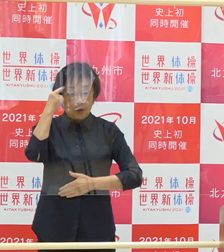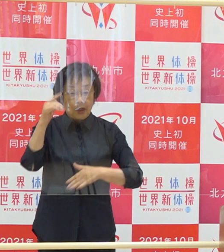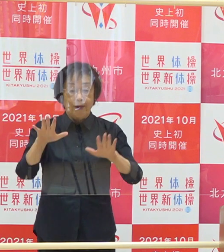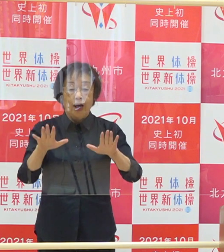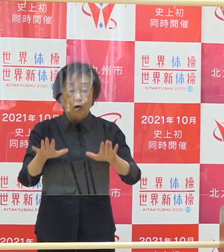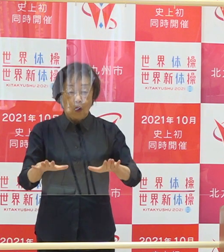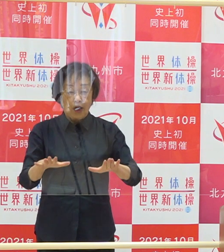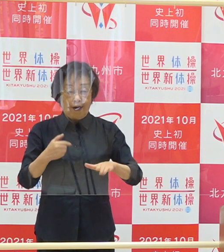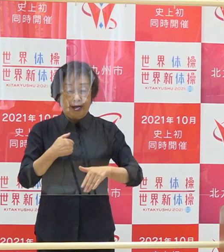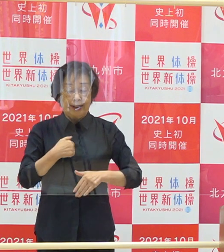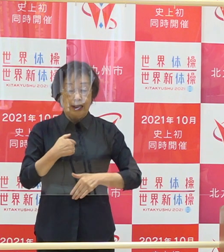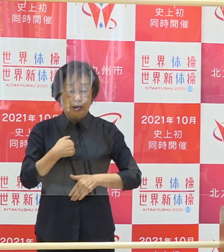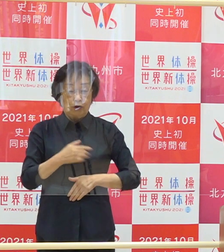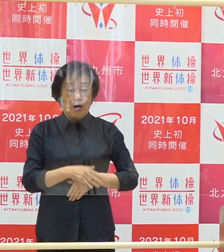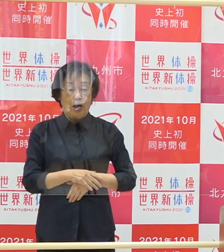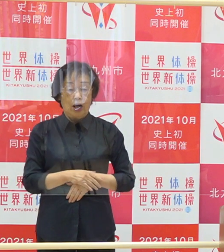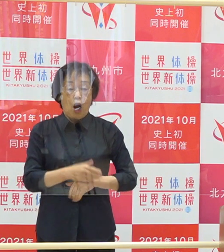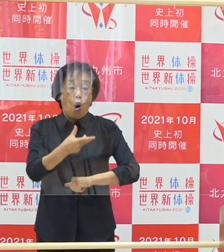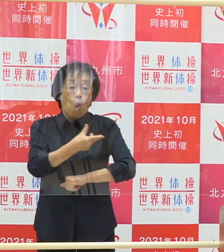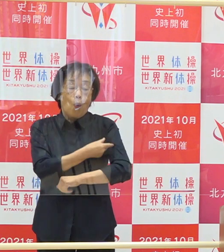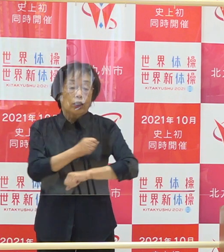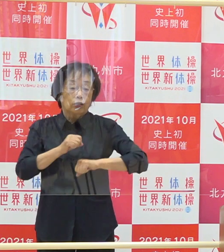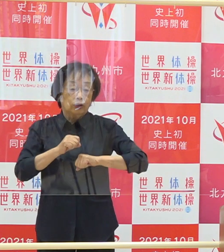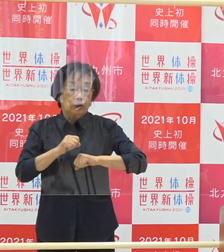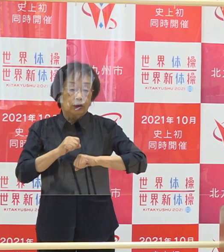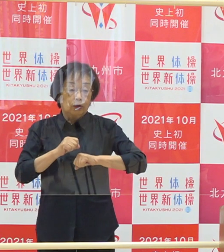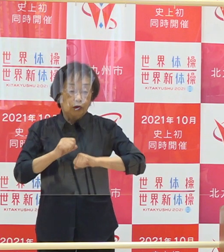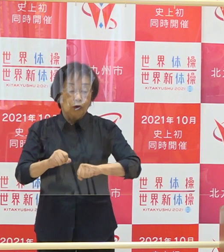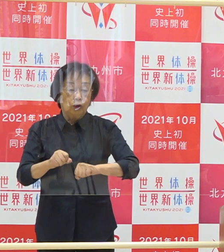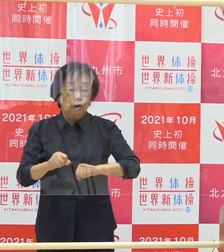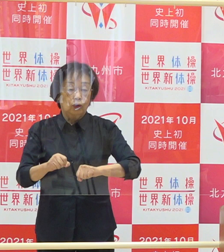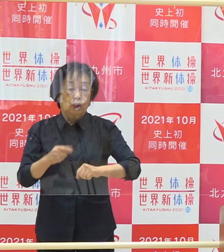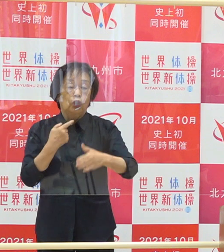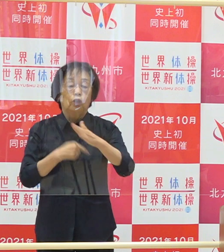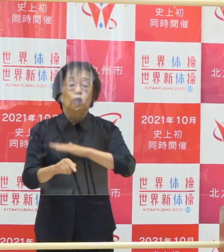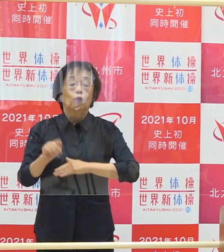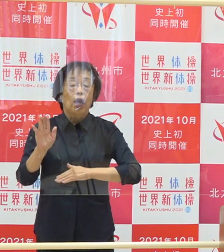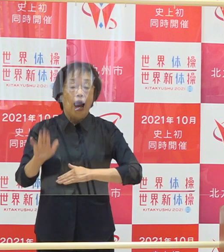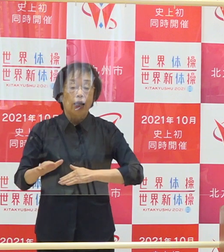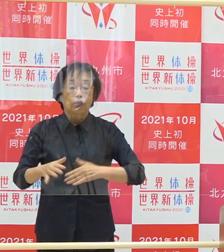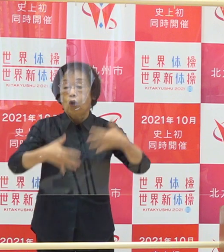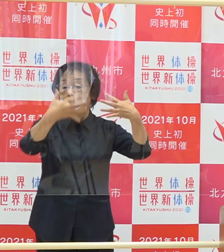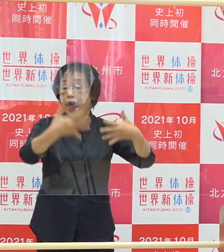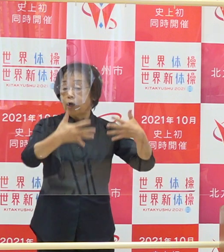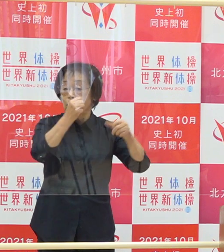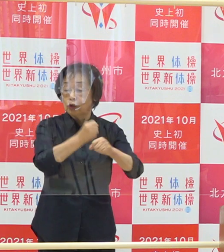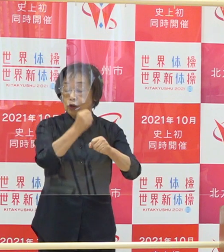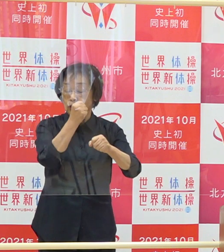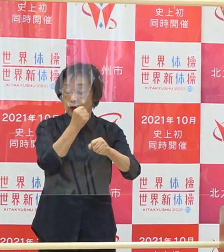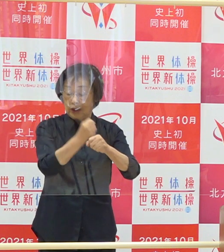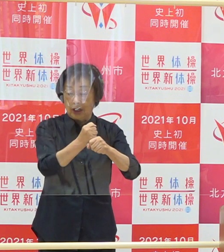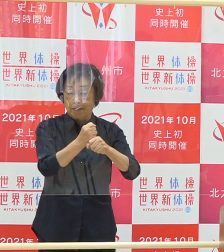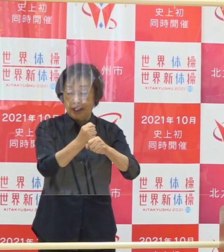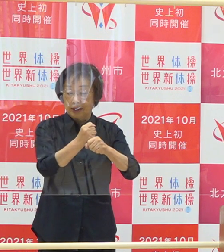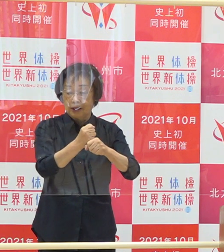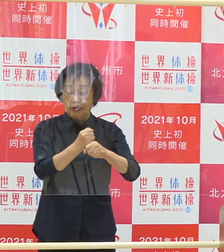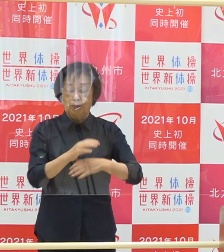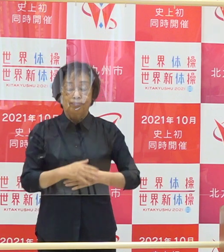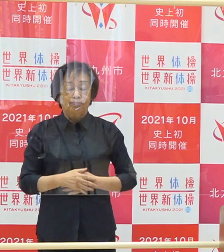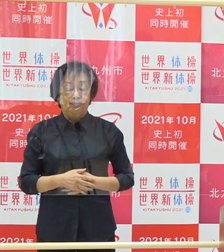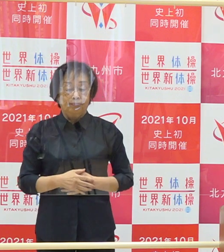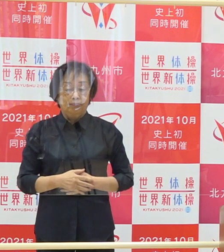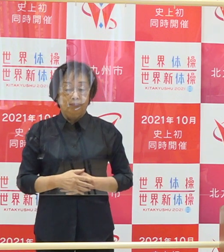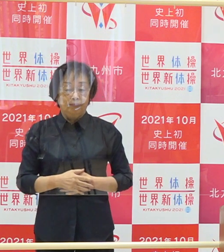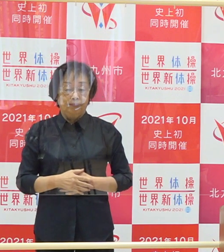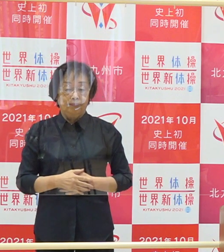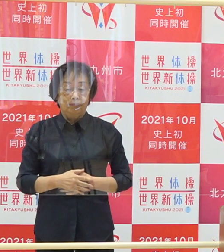回私には打つ理由があると題しました映像を制作してテレビ CM として放送することにい